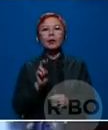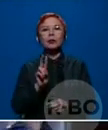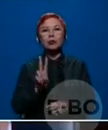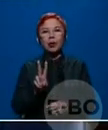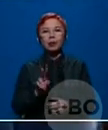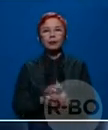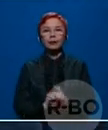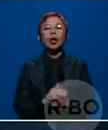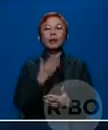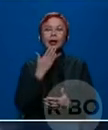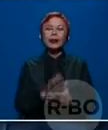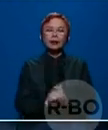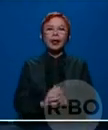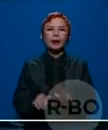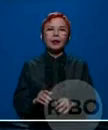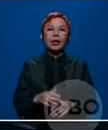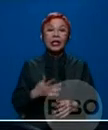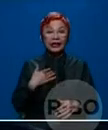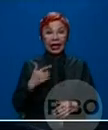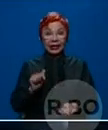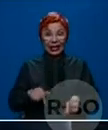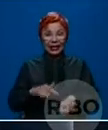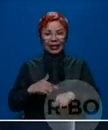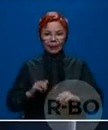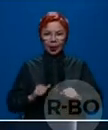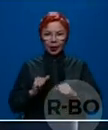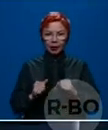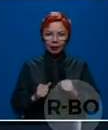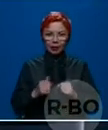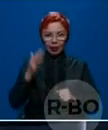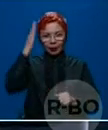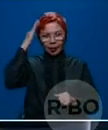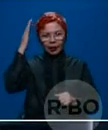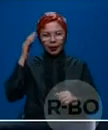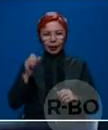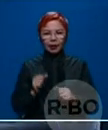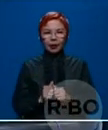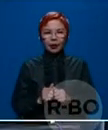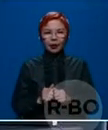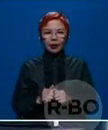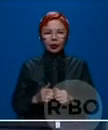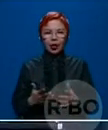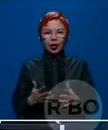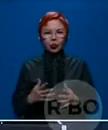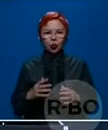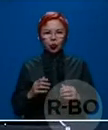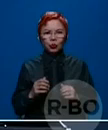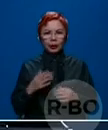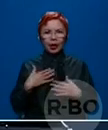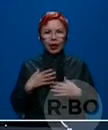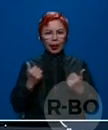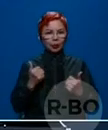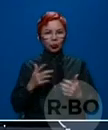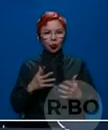Pak jadi yang kami kejar adalah bagaimana adaek di man-g